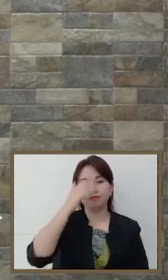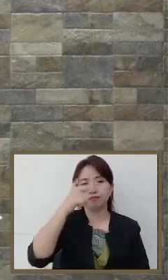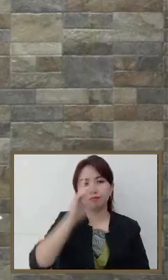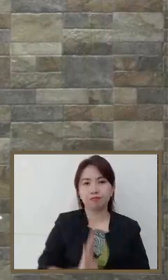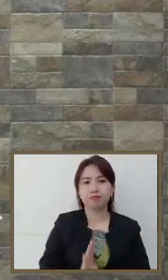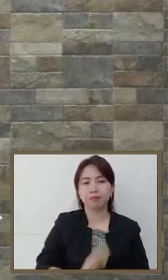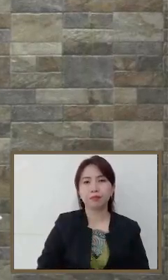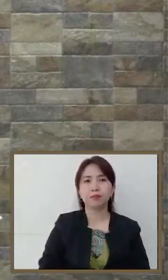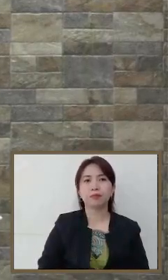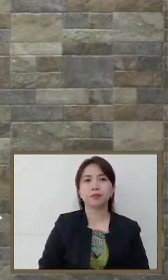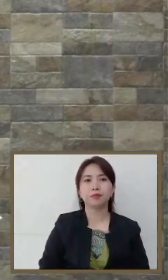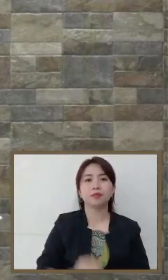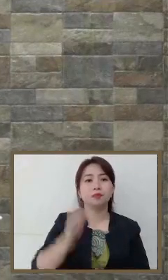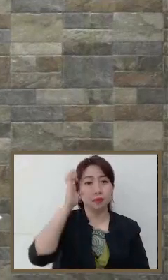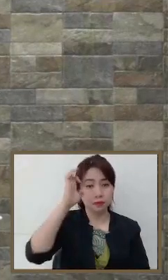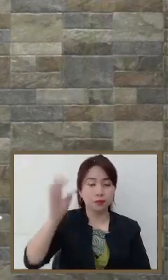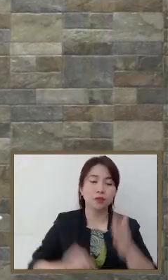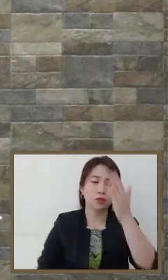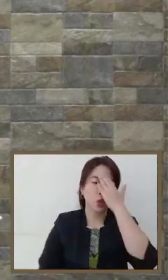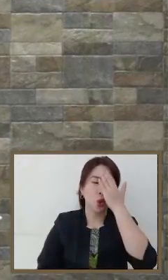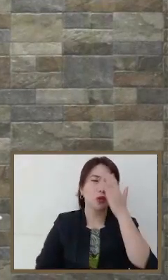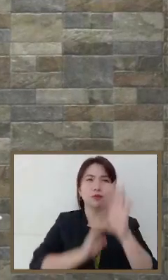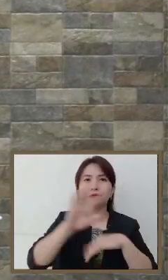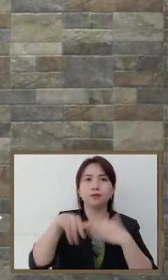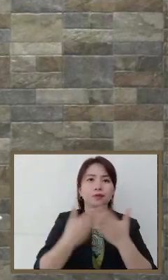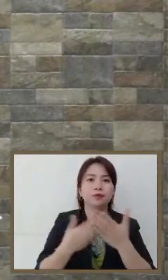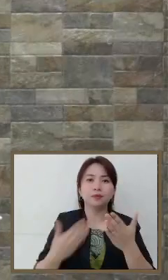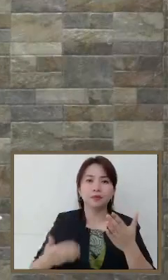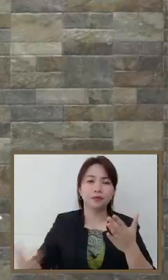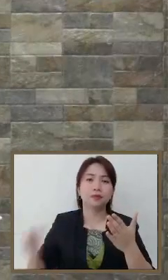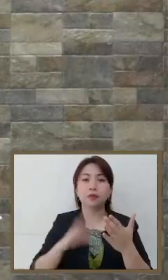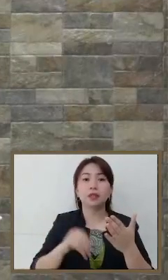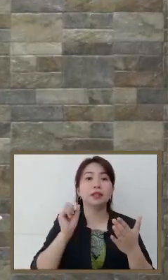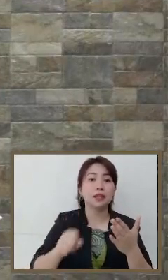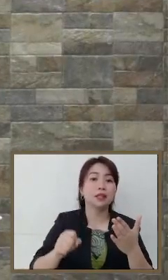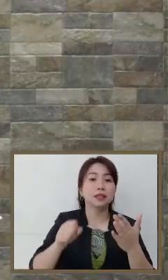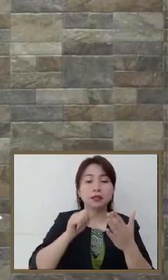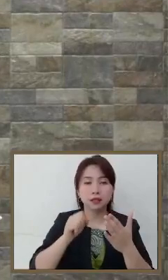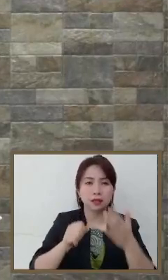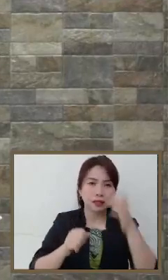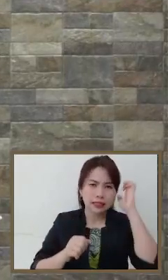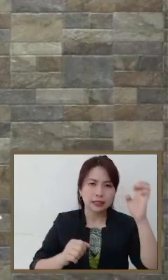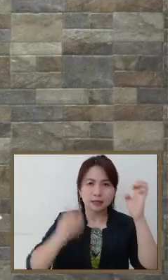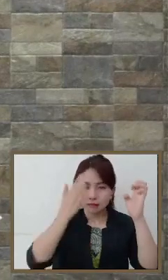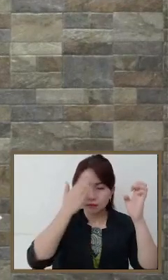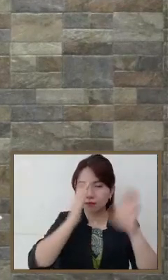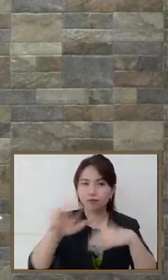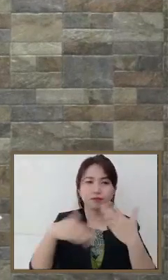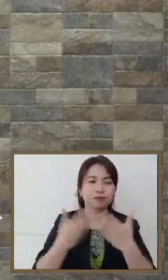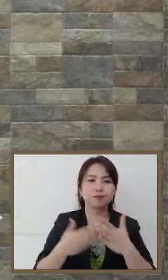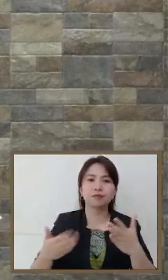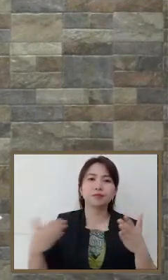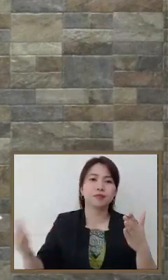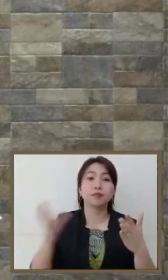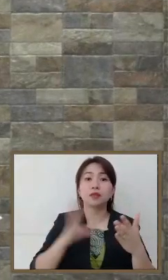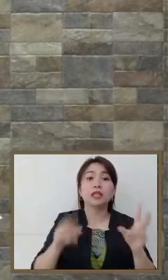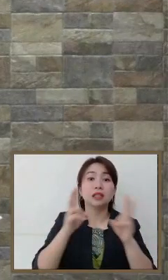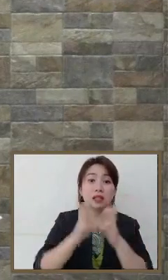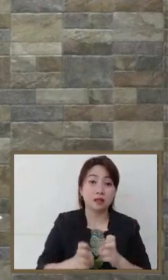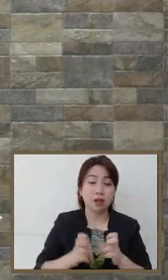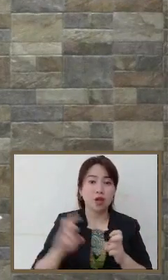God He knows everything Alam niya ang lahat at maging ang pangyayaring ito nag ako sa